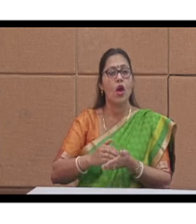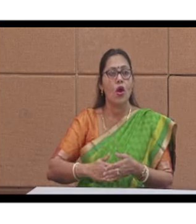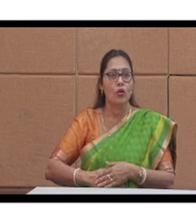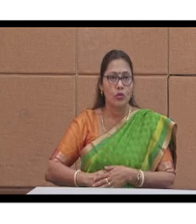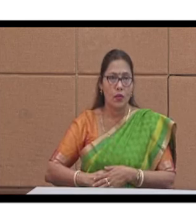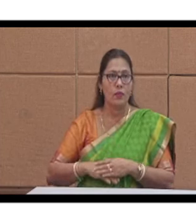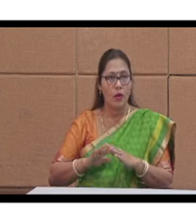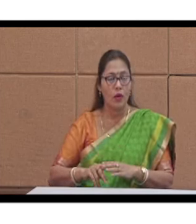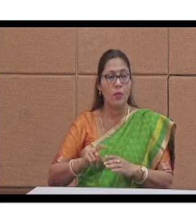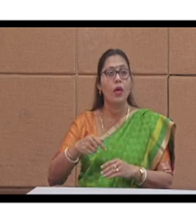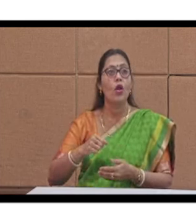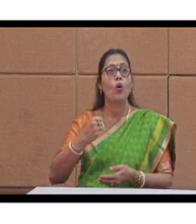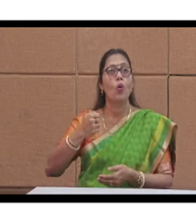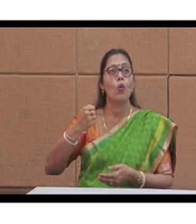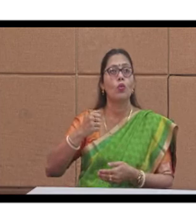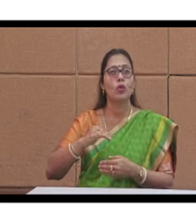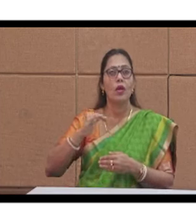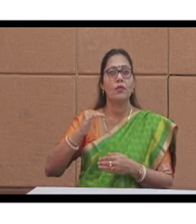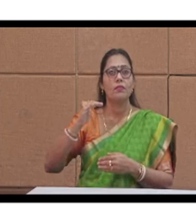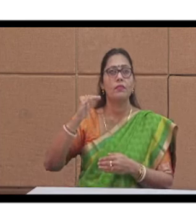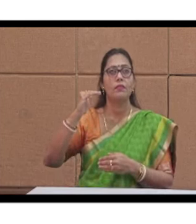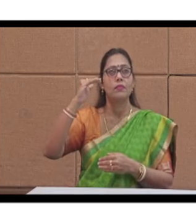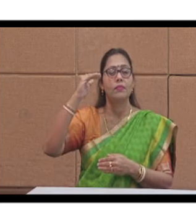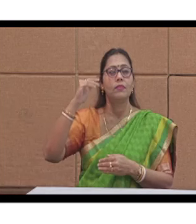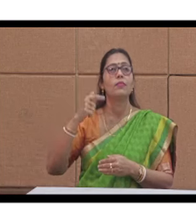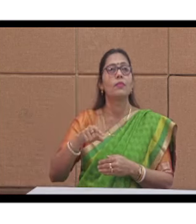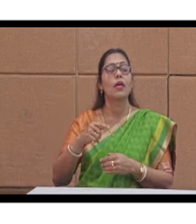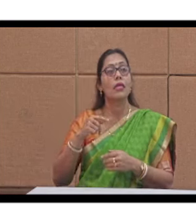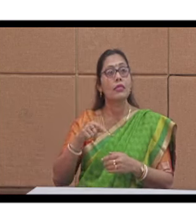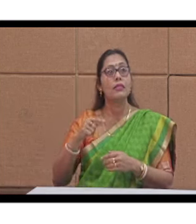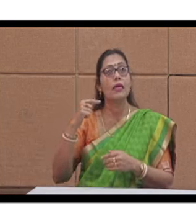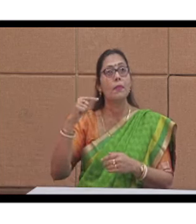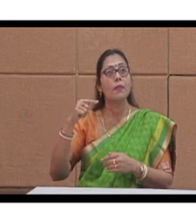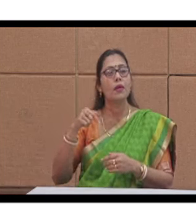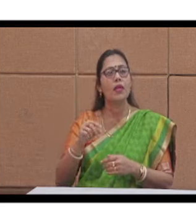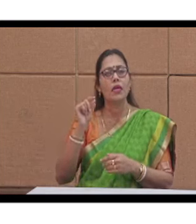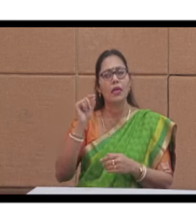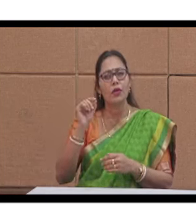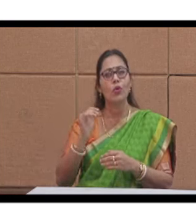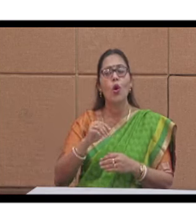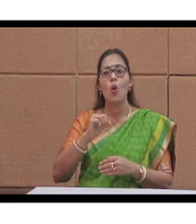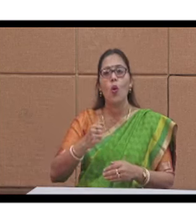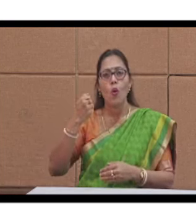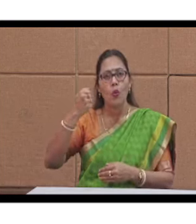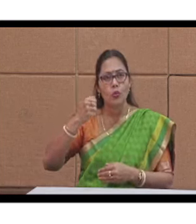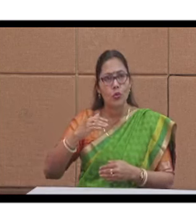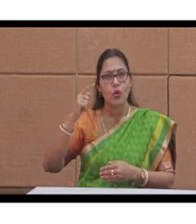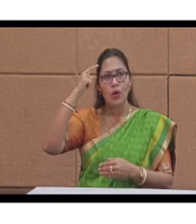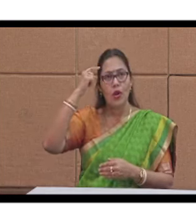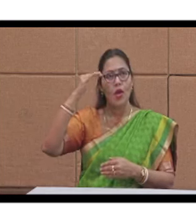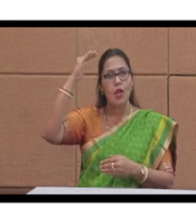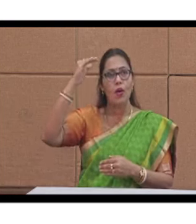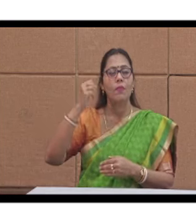দিনের ওজন আর পরের দিনের ওজন তুমি যদি বিয়োগ করো দেখবে একটুখানি হলেও তোমার